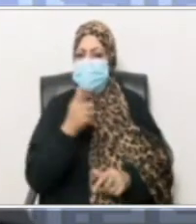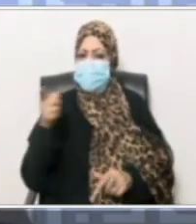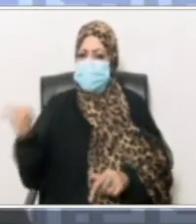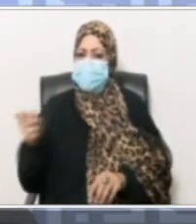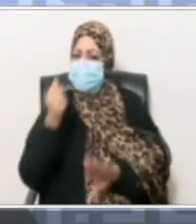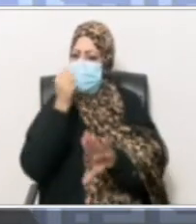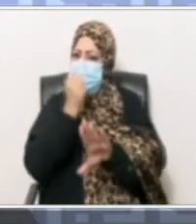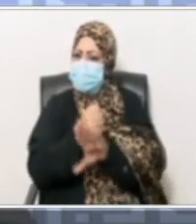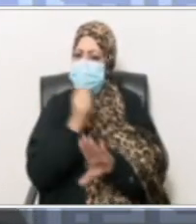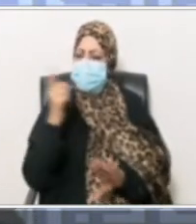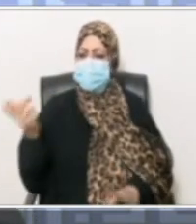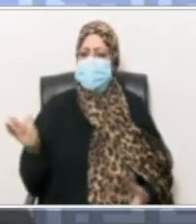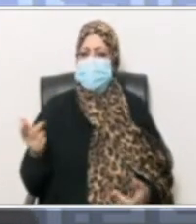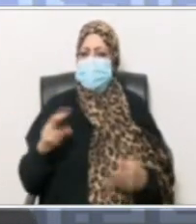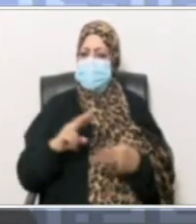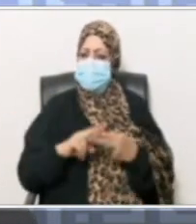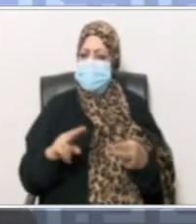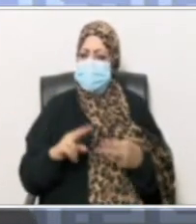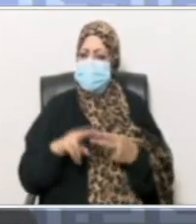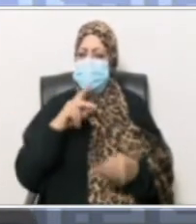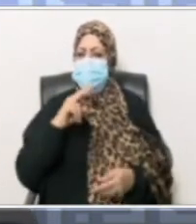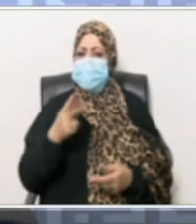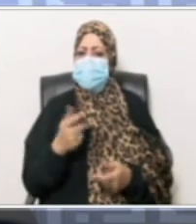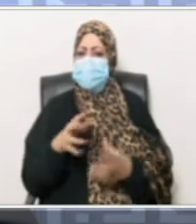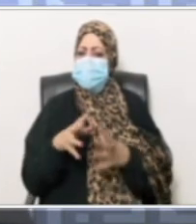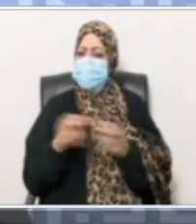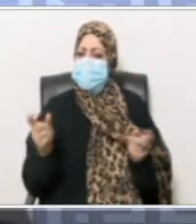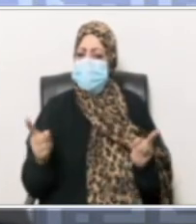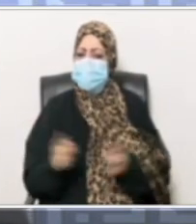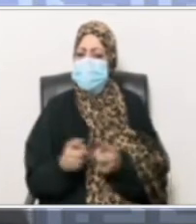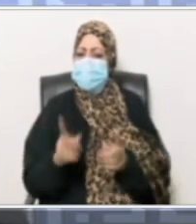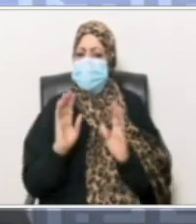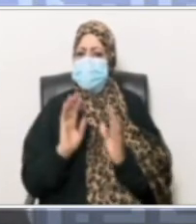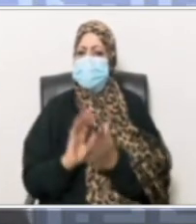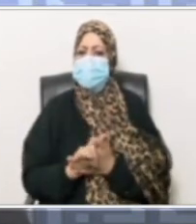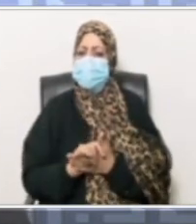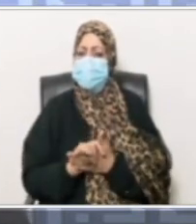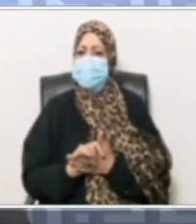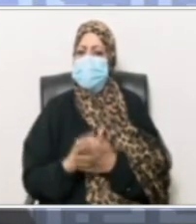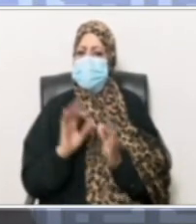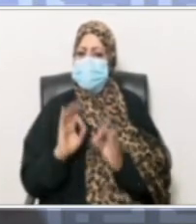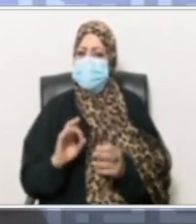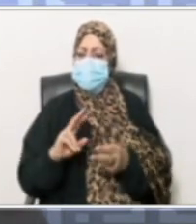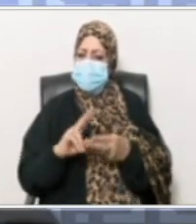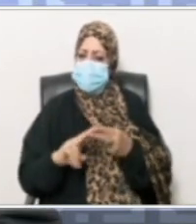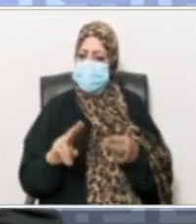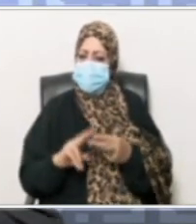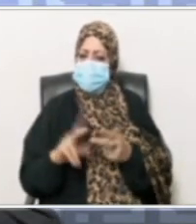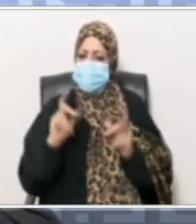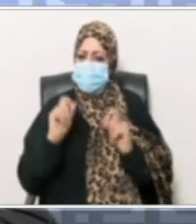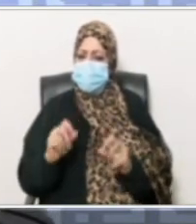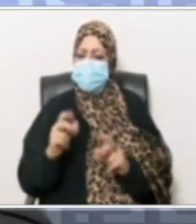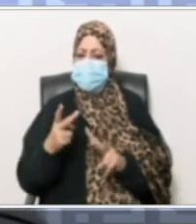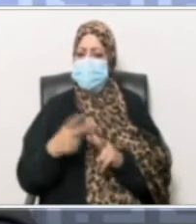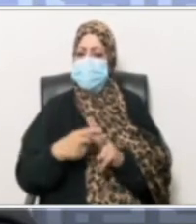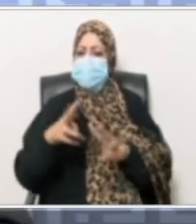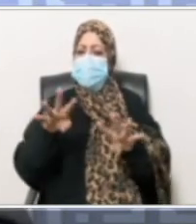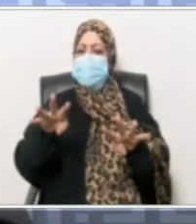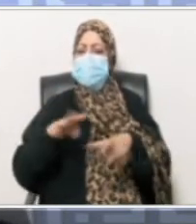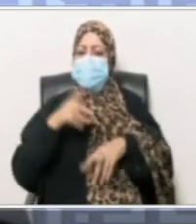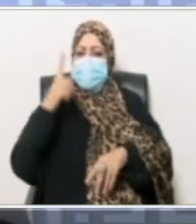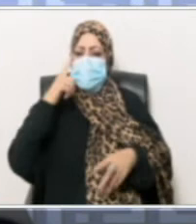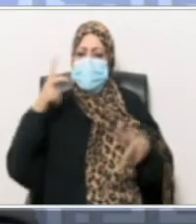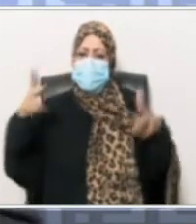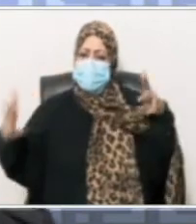باختصار، أما المصالحة بين الشعب الليبي شرقا وغربا وجنوبا لا شيء بيننا، لا